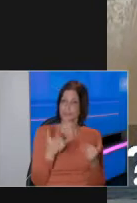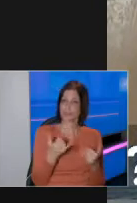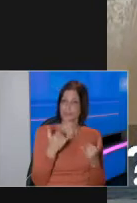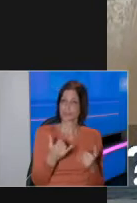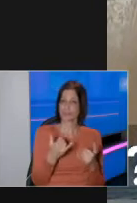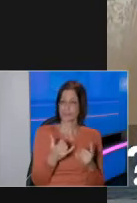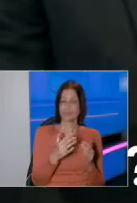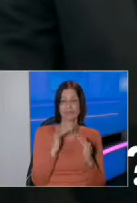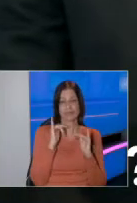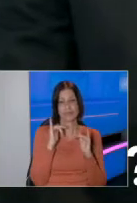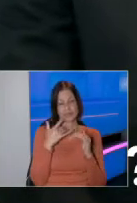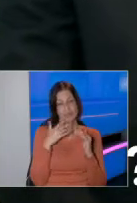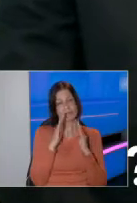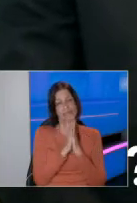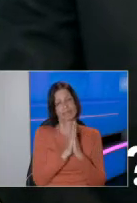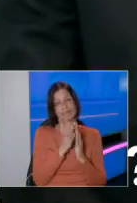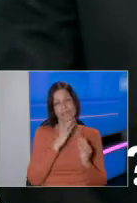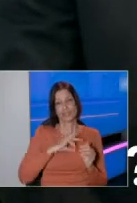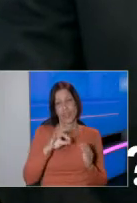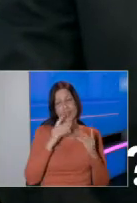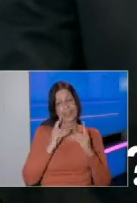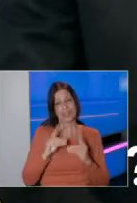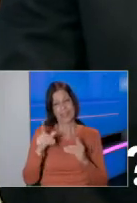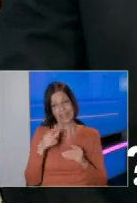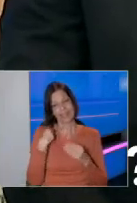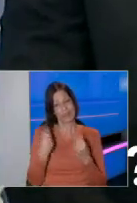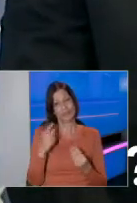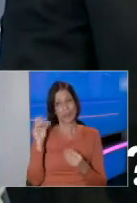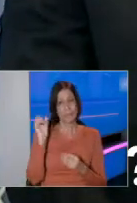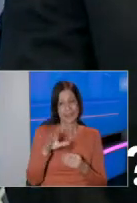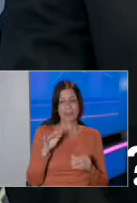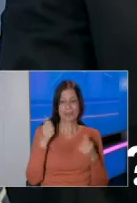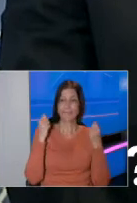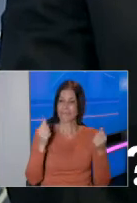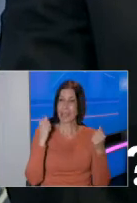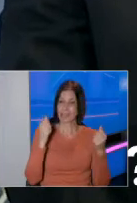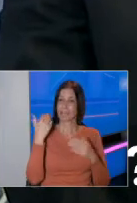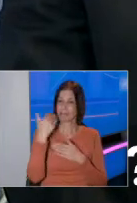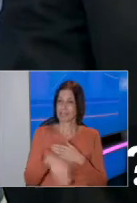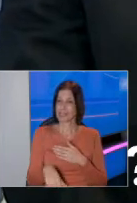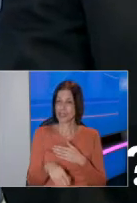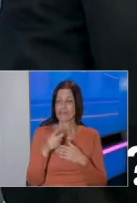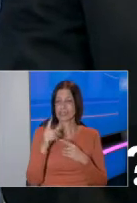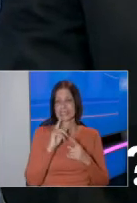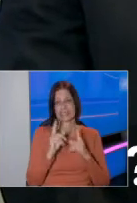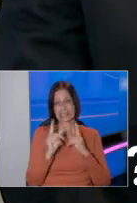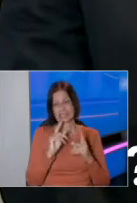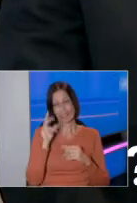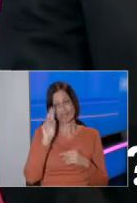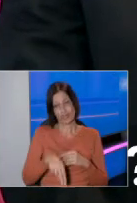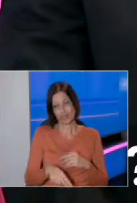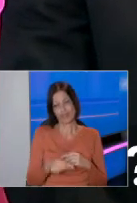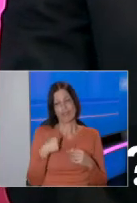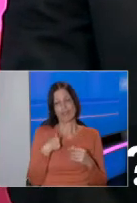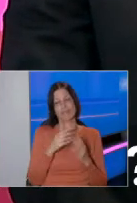הקריאה שלנו ודרכך, את רואה? זה יצא טוב שבאתם והפגנתם מול קריית הממשלה. בסוף זה מעורר את השיח, ונקווה